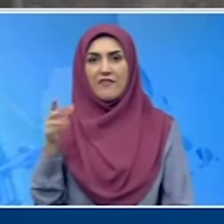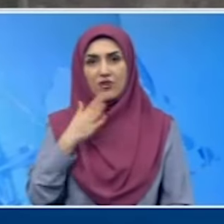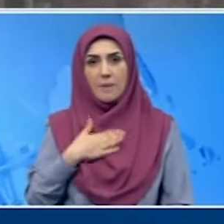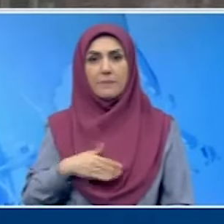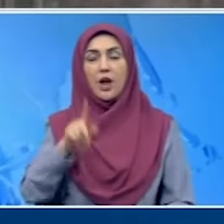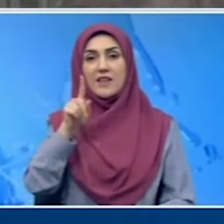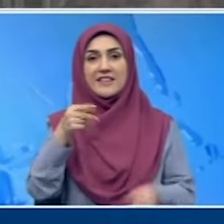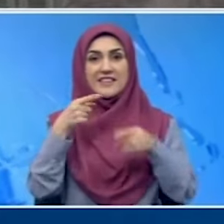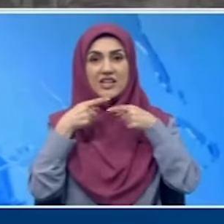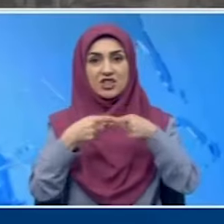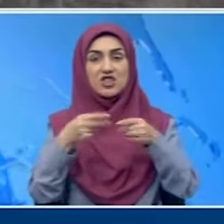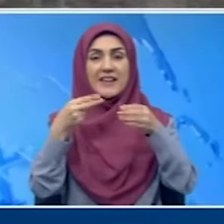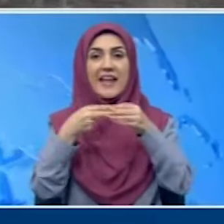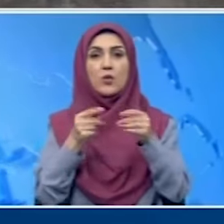شود.